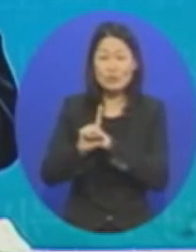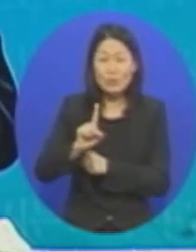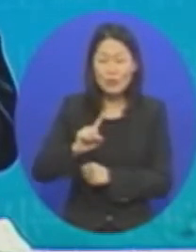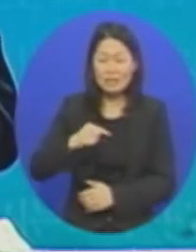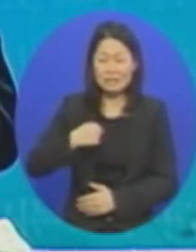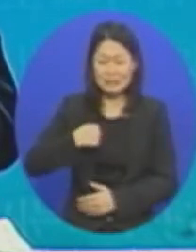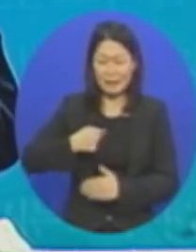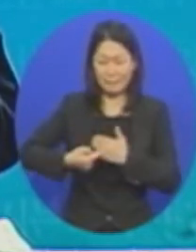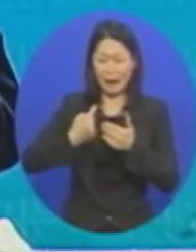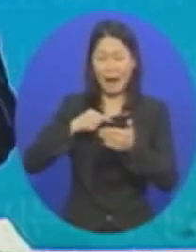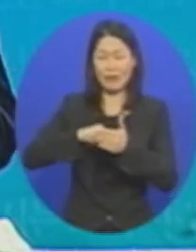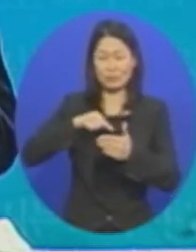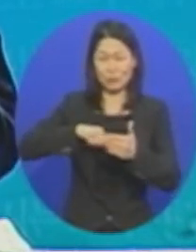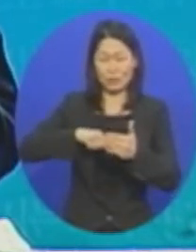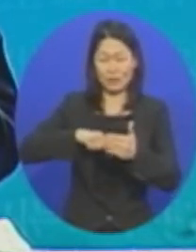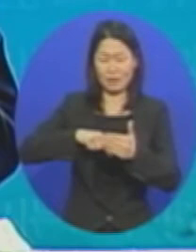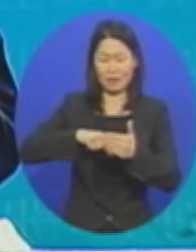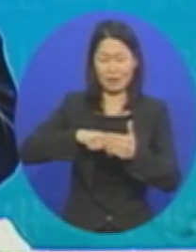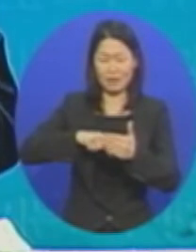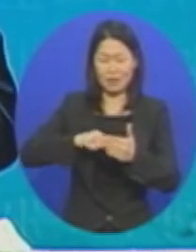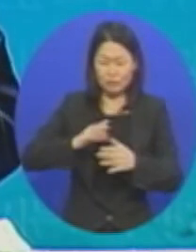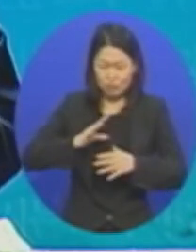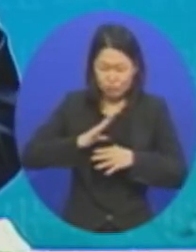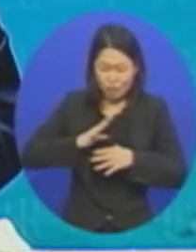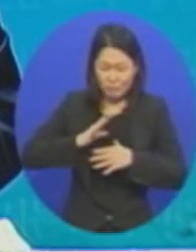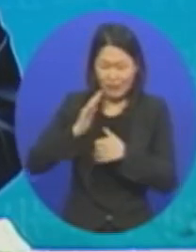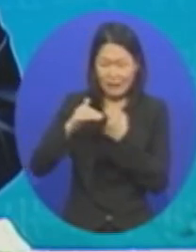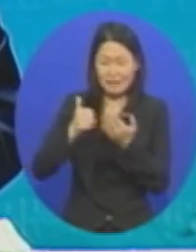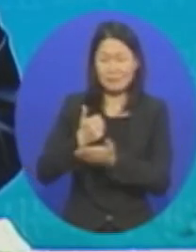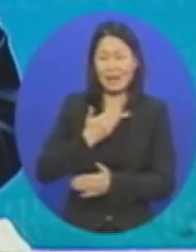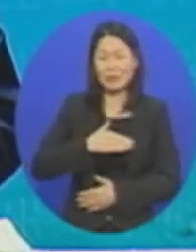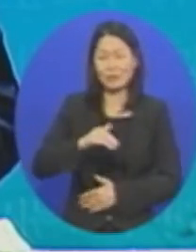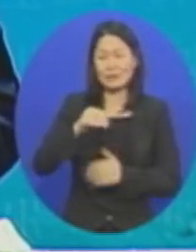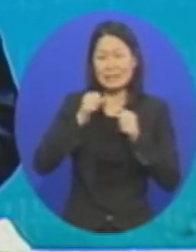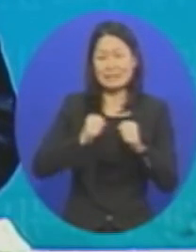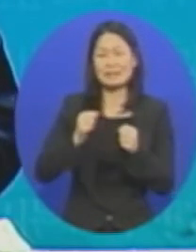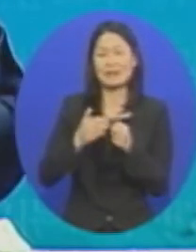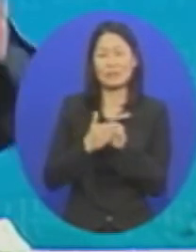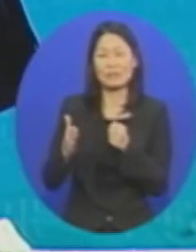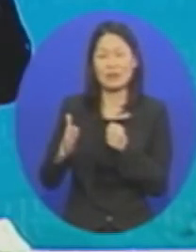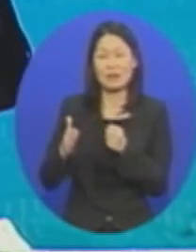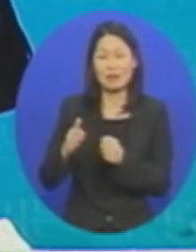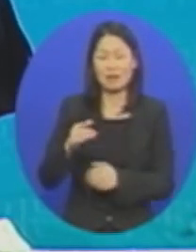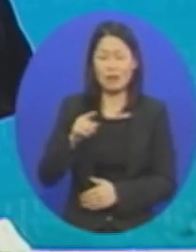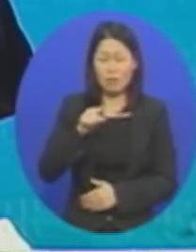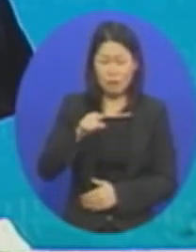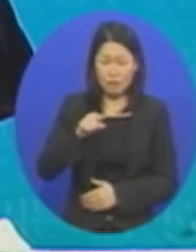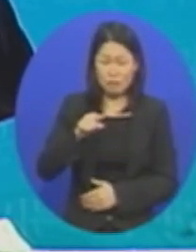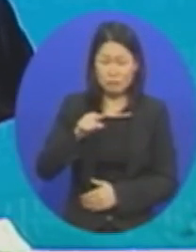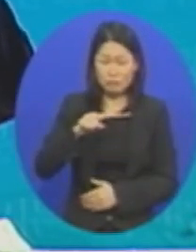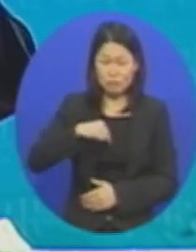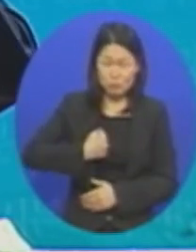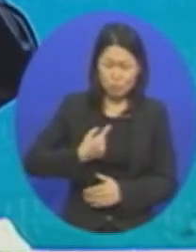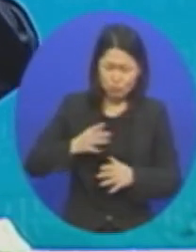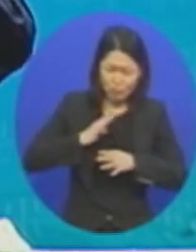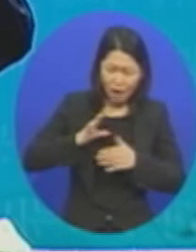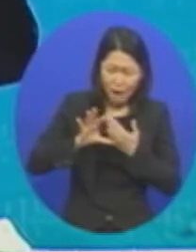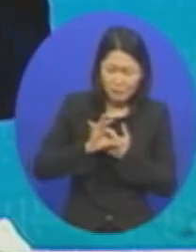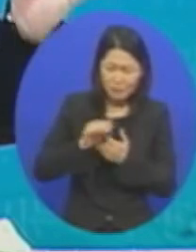마음에 두려움을 하나님의 아시기 때문에 너가 두려워 하면 절대 말하지 마라